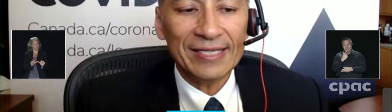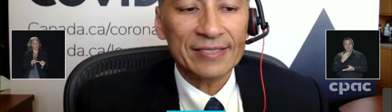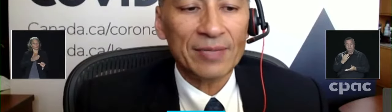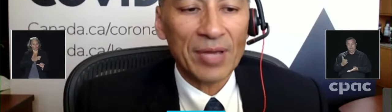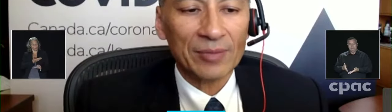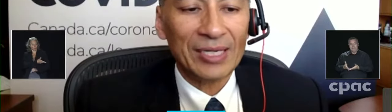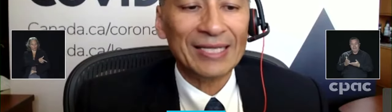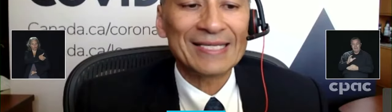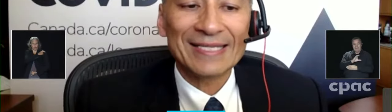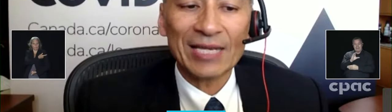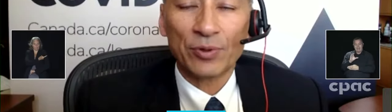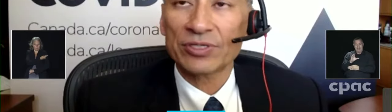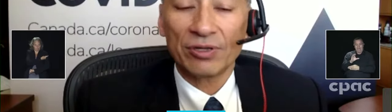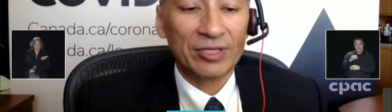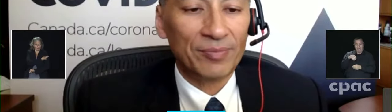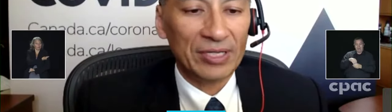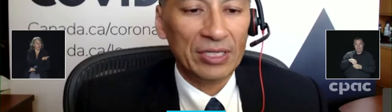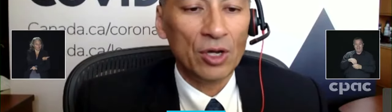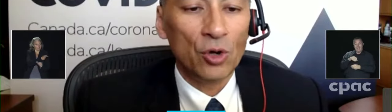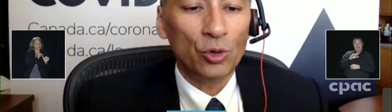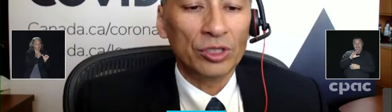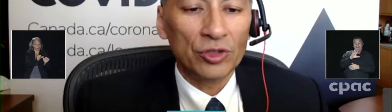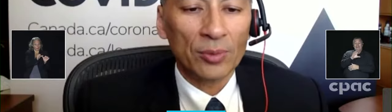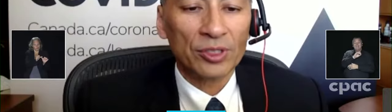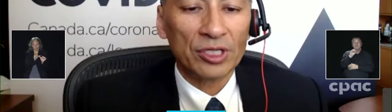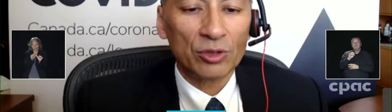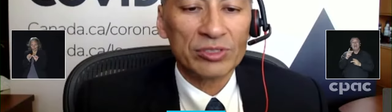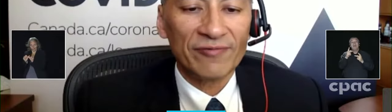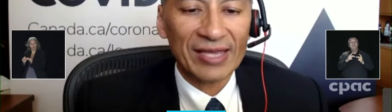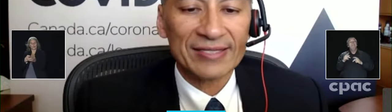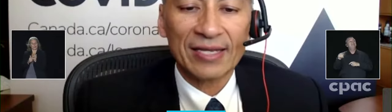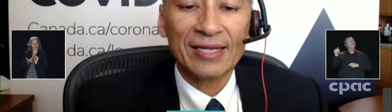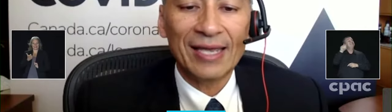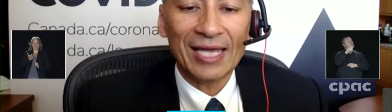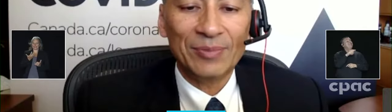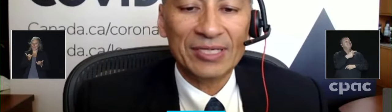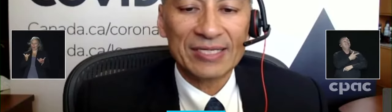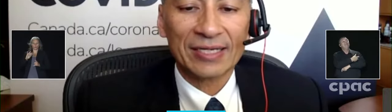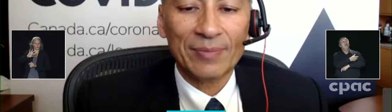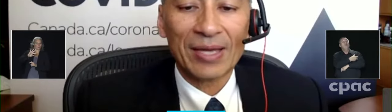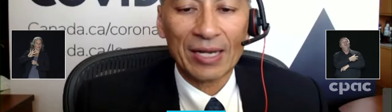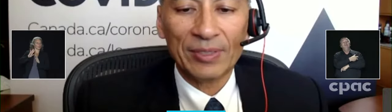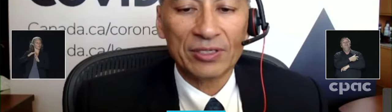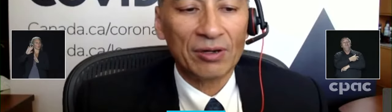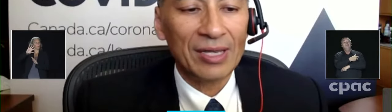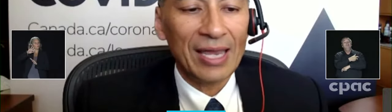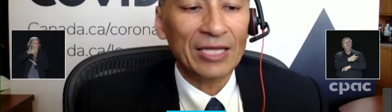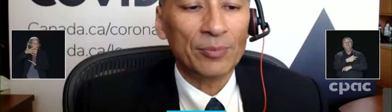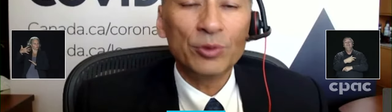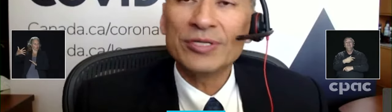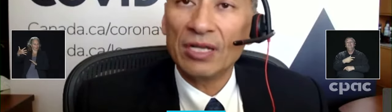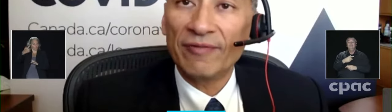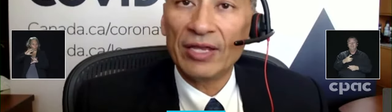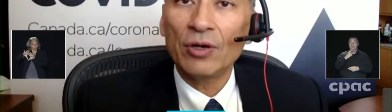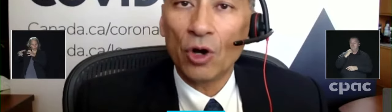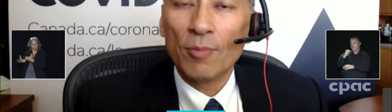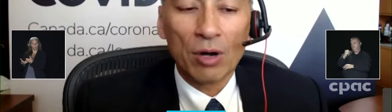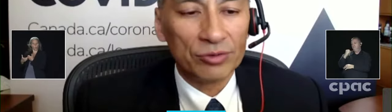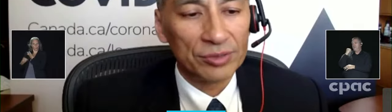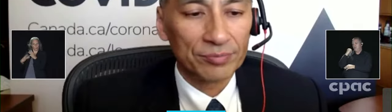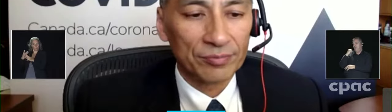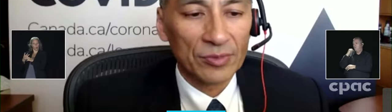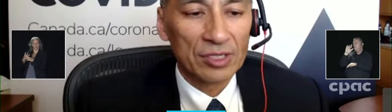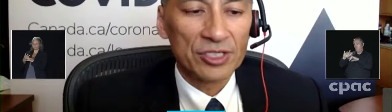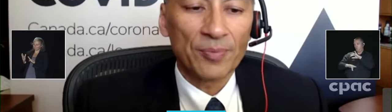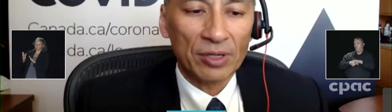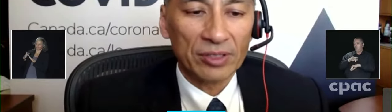de se hisser parmi les 5% des pays où le nombre de doses de vaccins administrées par habitant est le plus élevé au